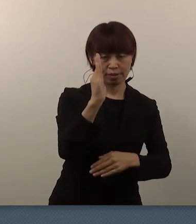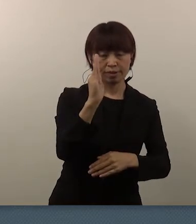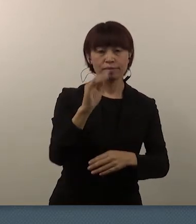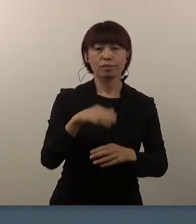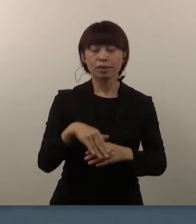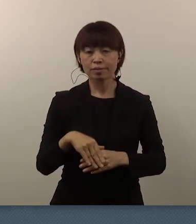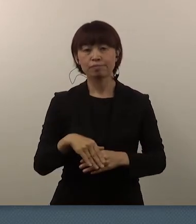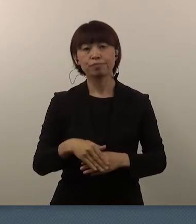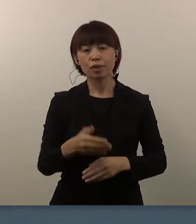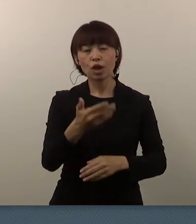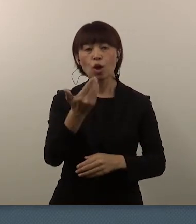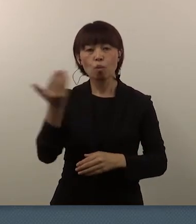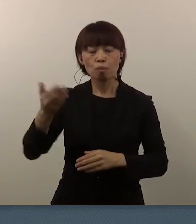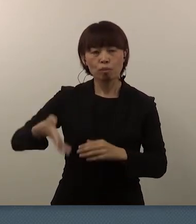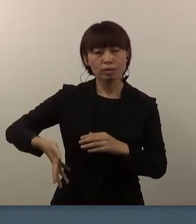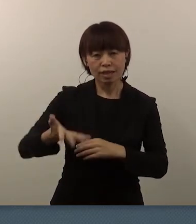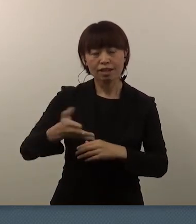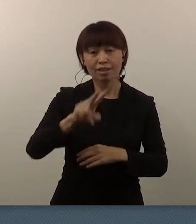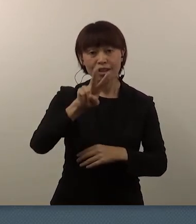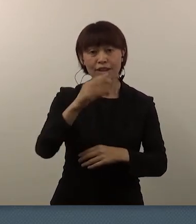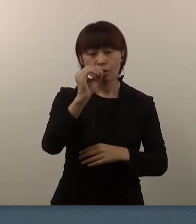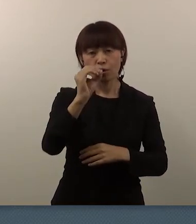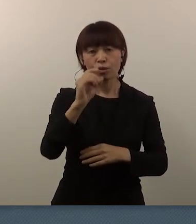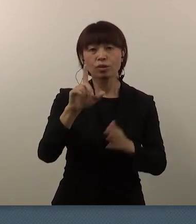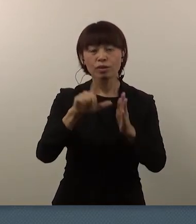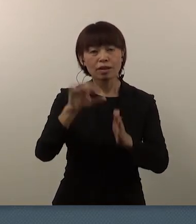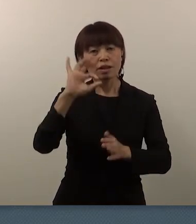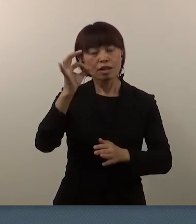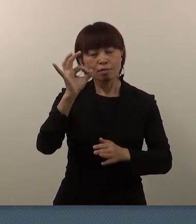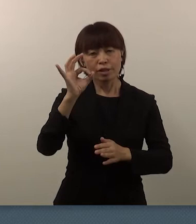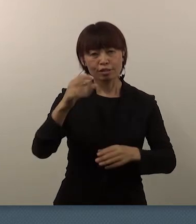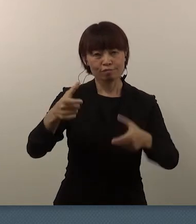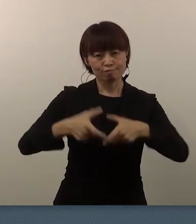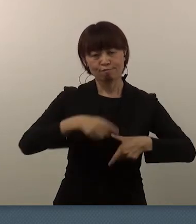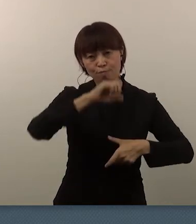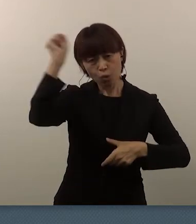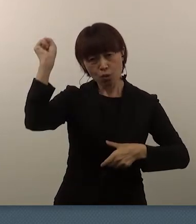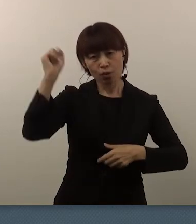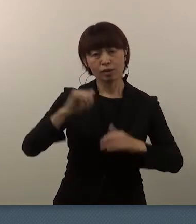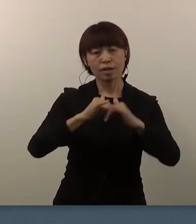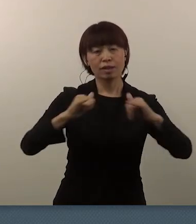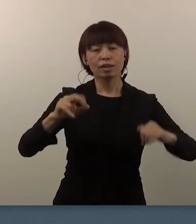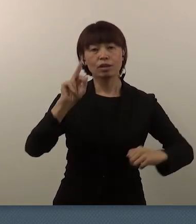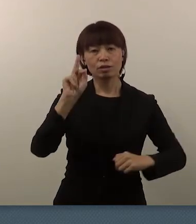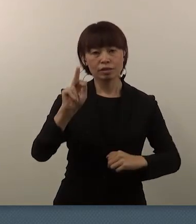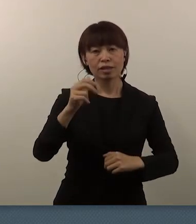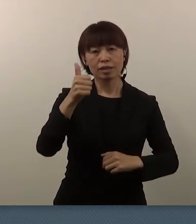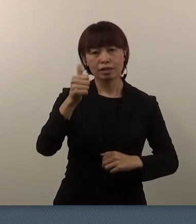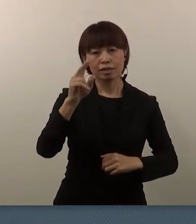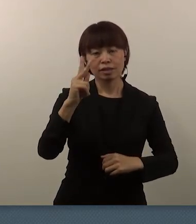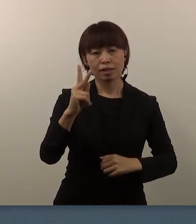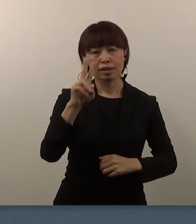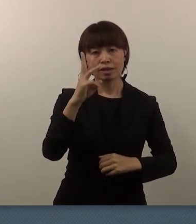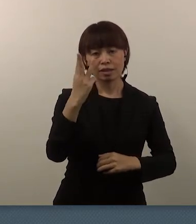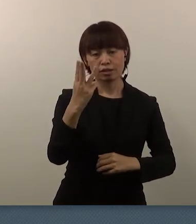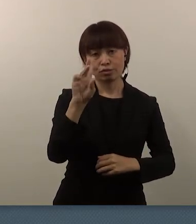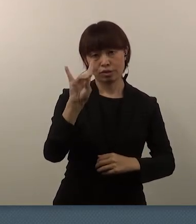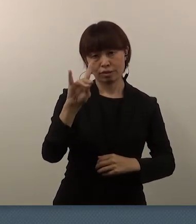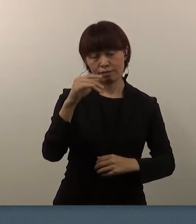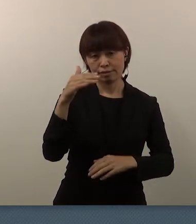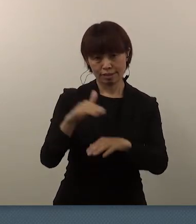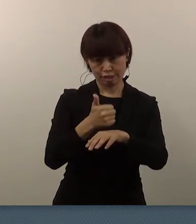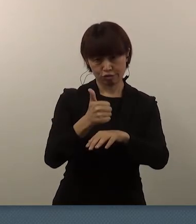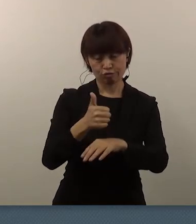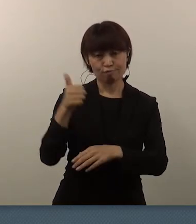ボッチャ競技で団体金メダルを獲得した広瀬隆之選手などをお迎えし、トークショーを行います